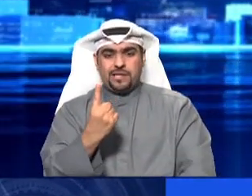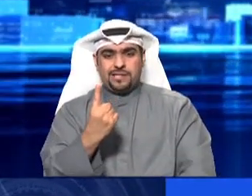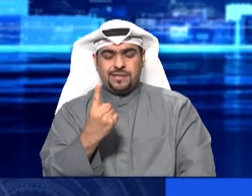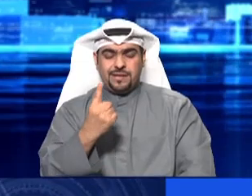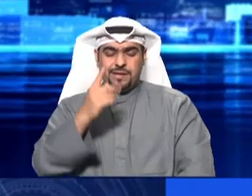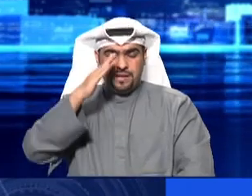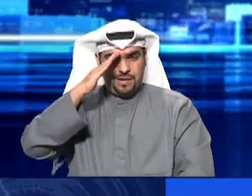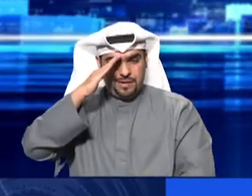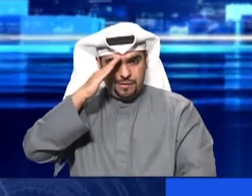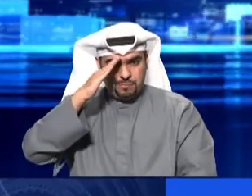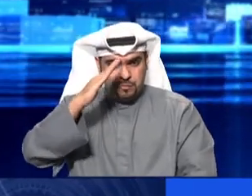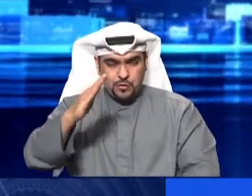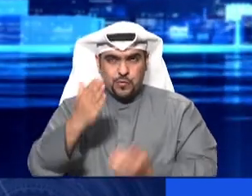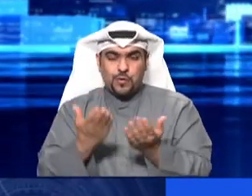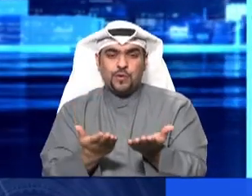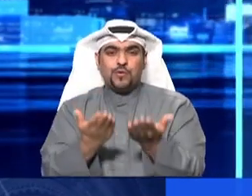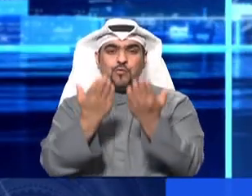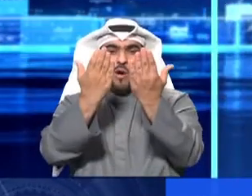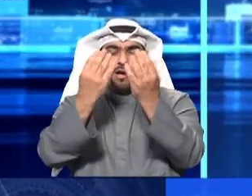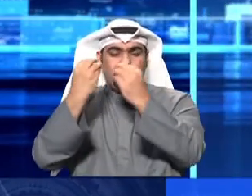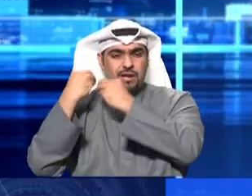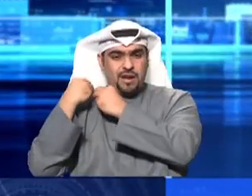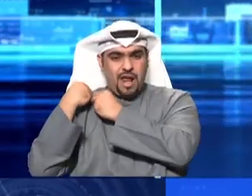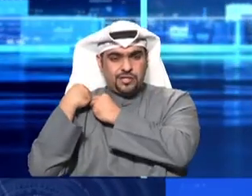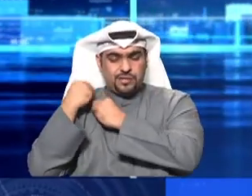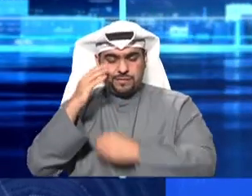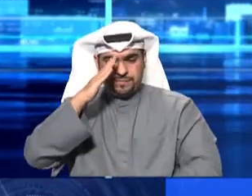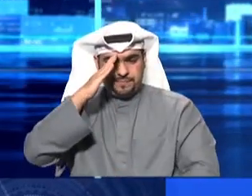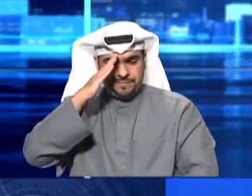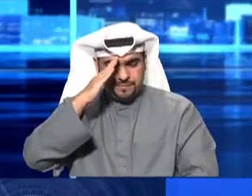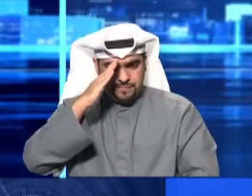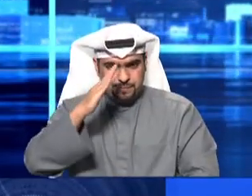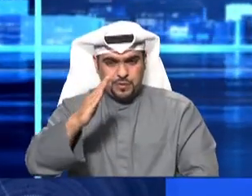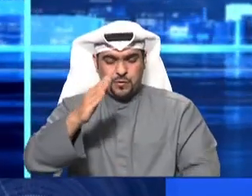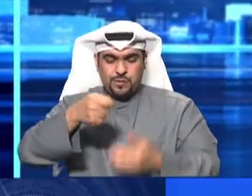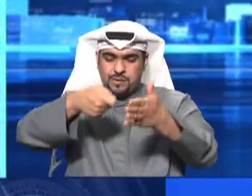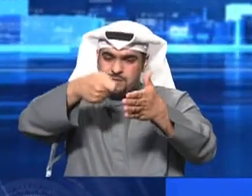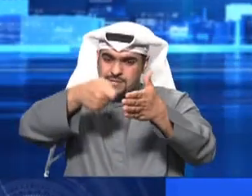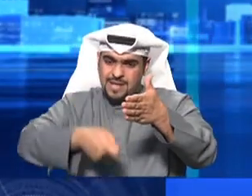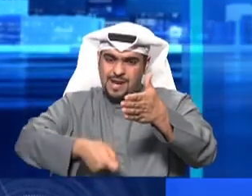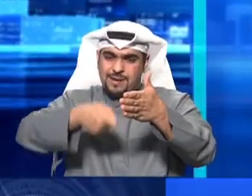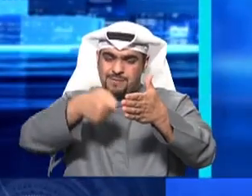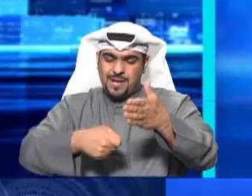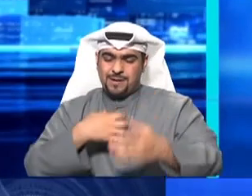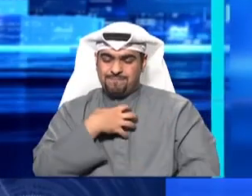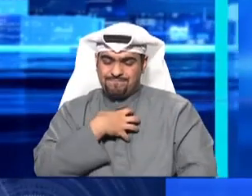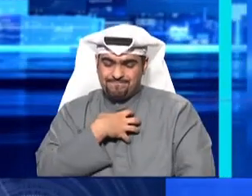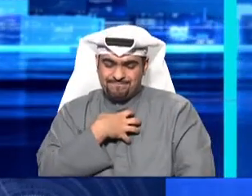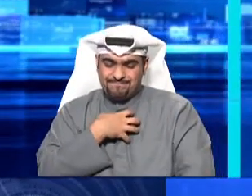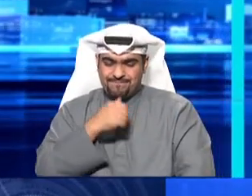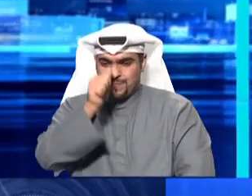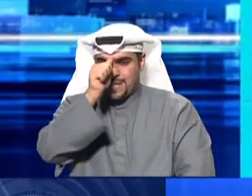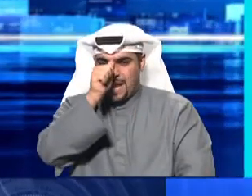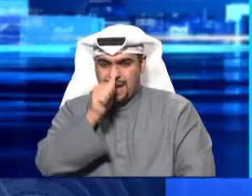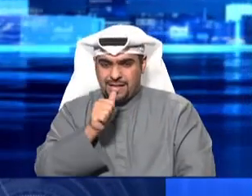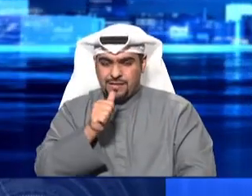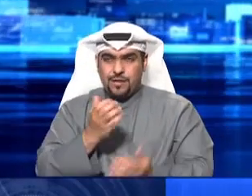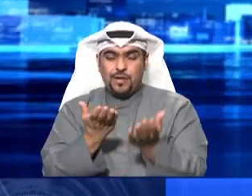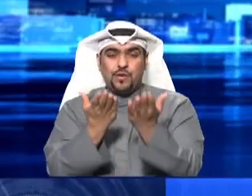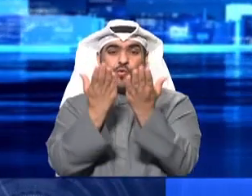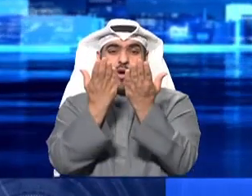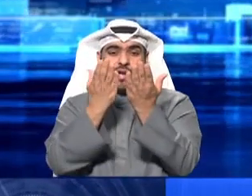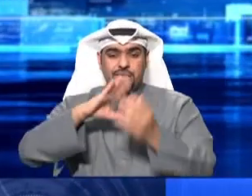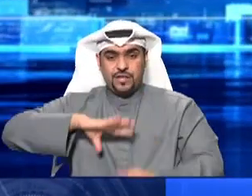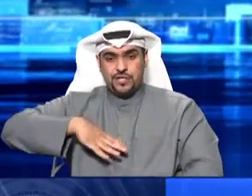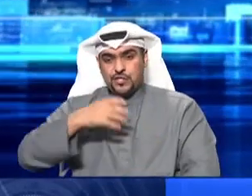حاكم دبي من خالص التعازي وصادق المواساة بهذا المصاب الأليم، سائلا سموه رعاه الله المولى تعالى